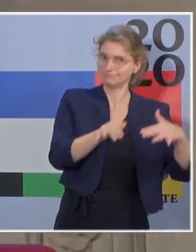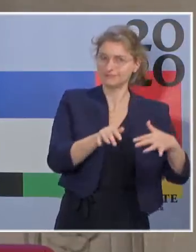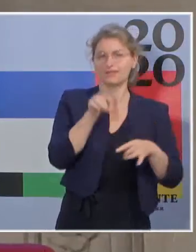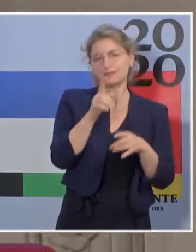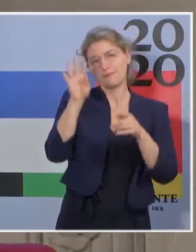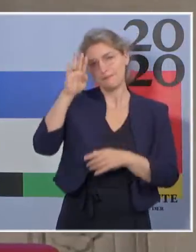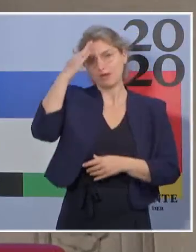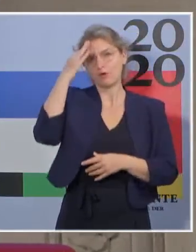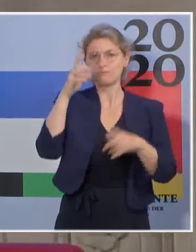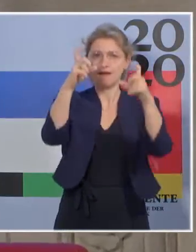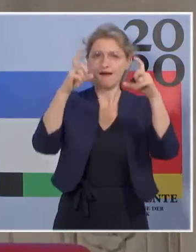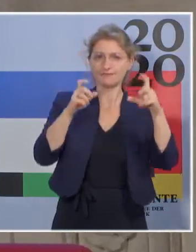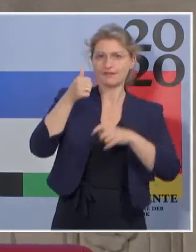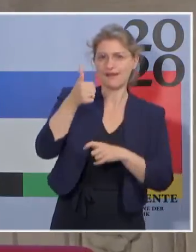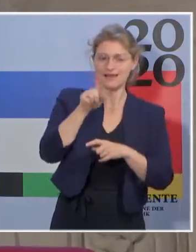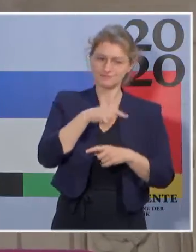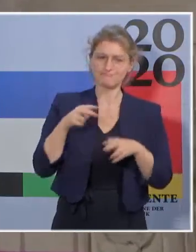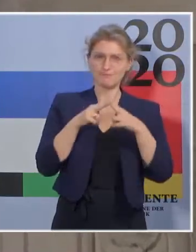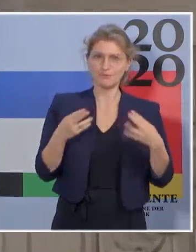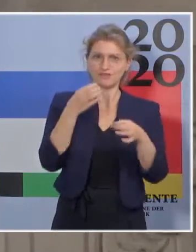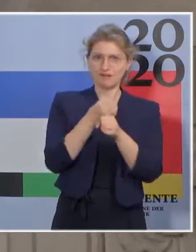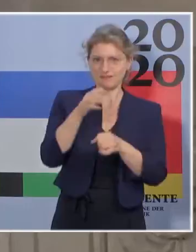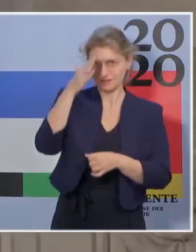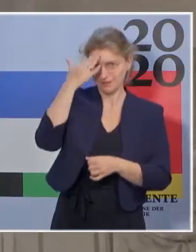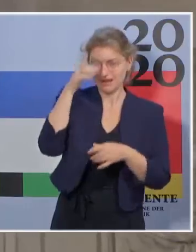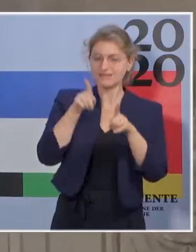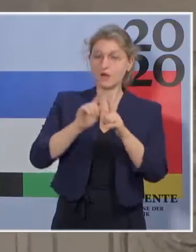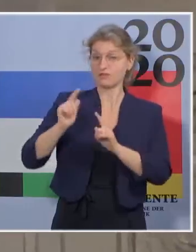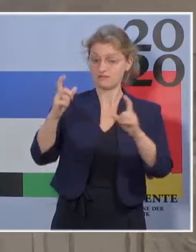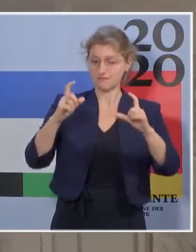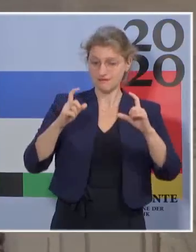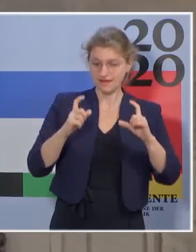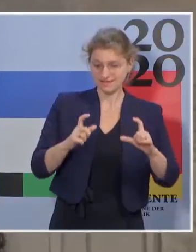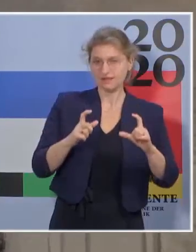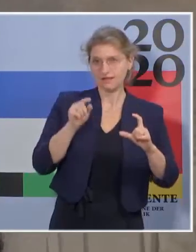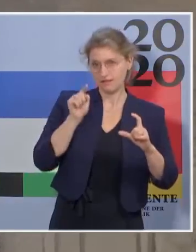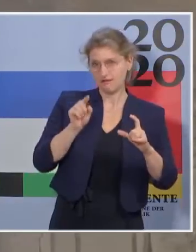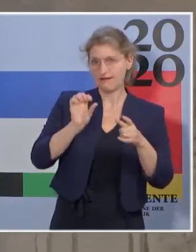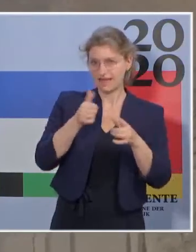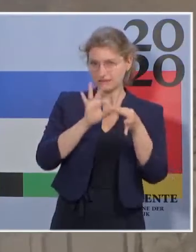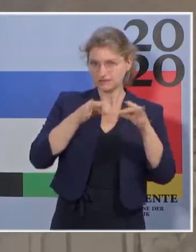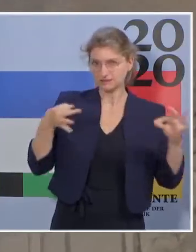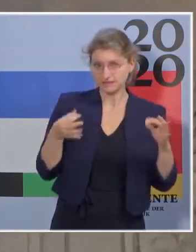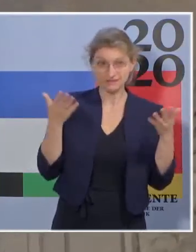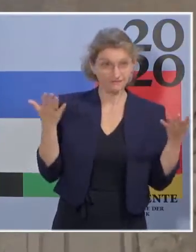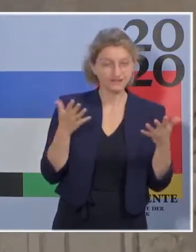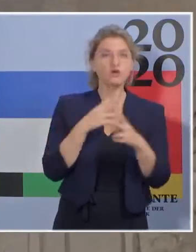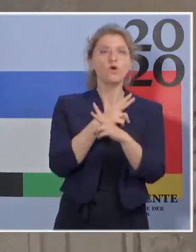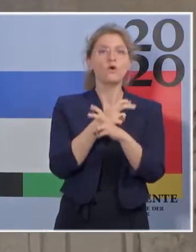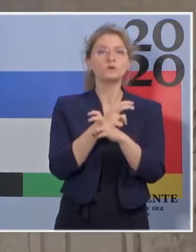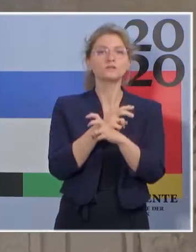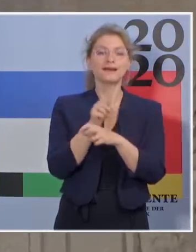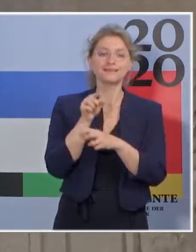Bundesverfassung ist weithin bekannt. Ich denke, auch der zweite noch und der erste Satz im zweiten Artikel: Österreich ist